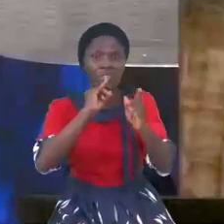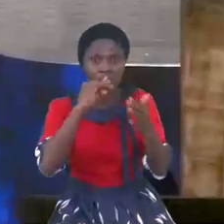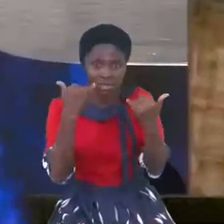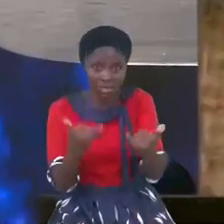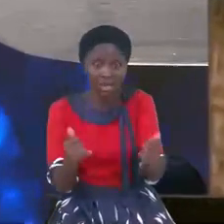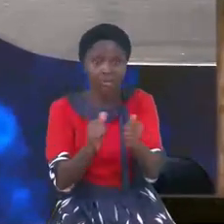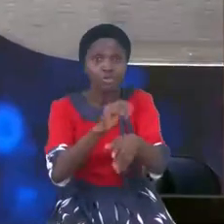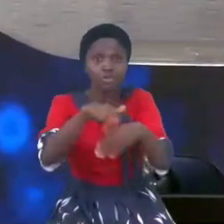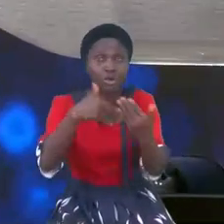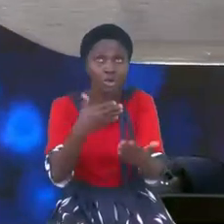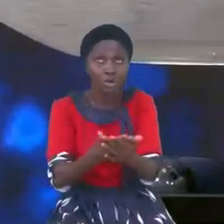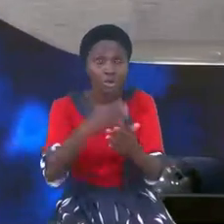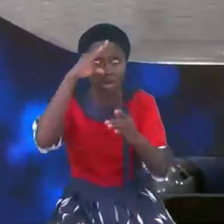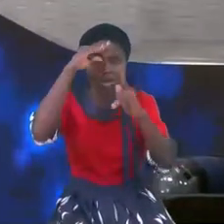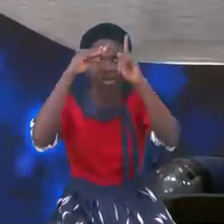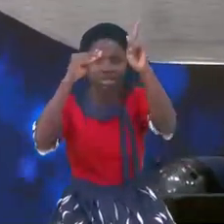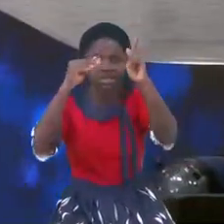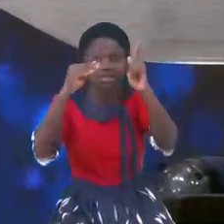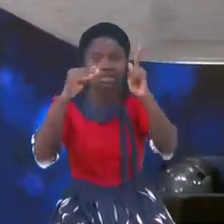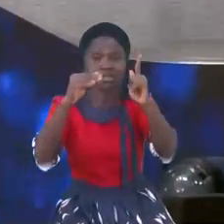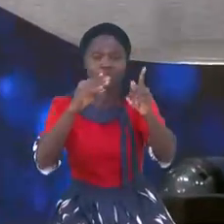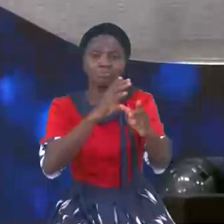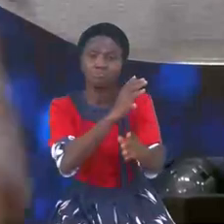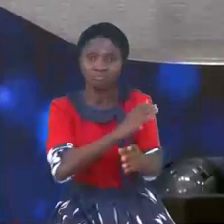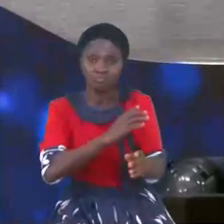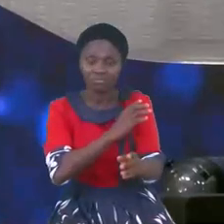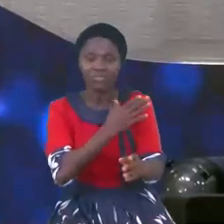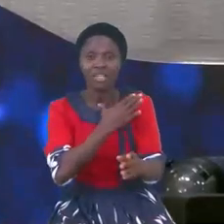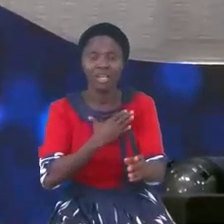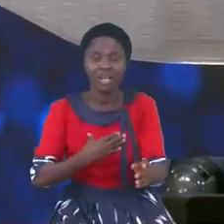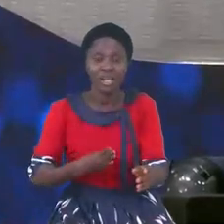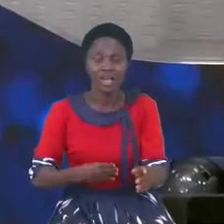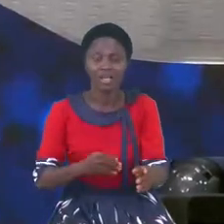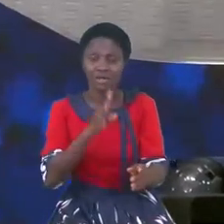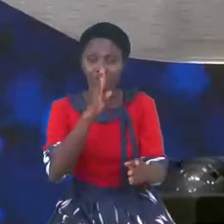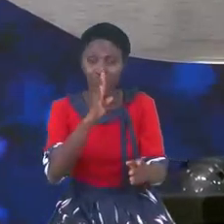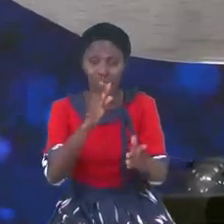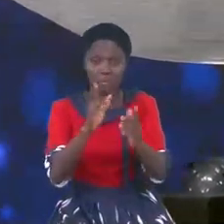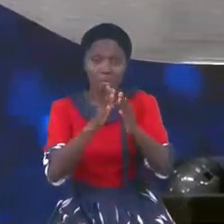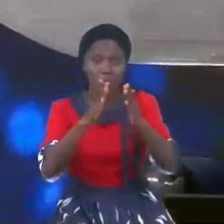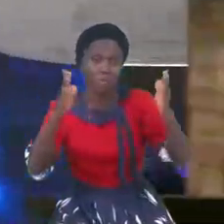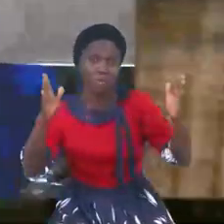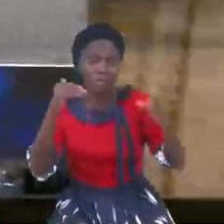ses attributs, qu'il vive grandement en vous une fois encore. Le Christ de la vérité, le Christ de